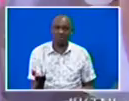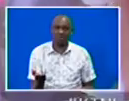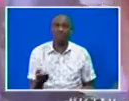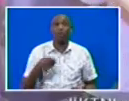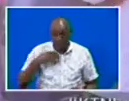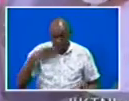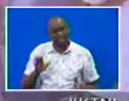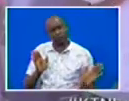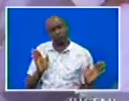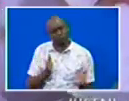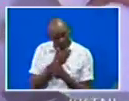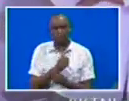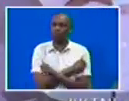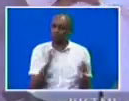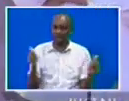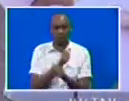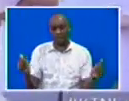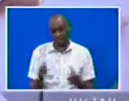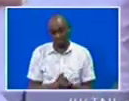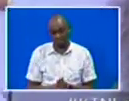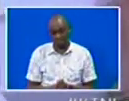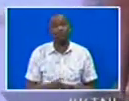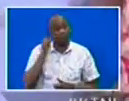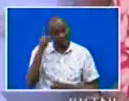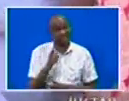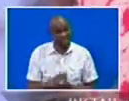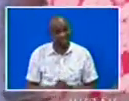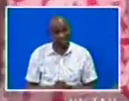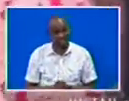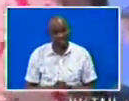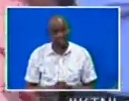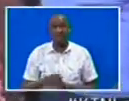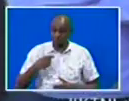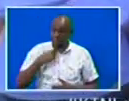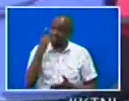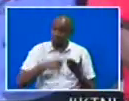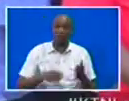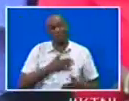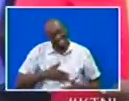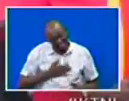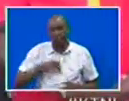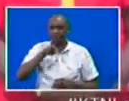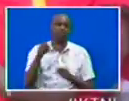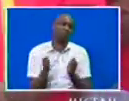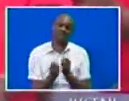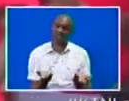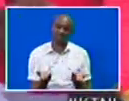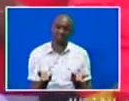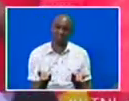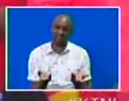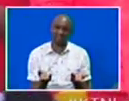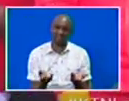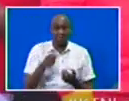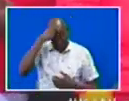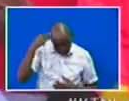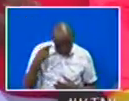Tutawanyorosha vile hamwezi kuambia. Tunaelewana wenzangu? Alipo tunasema jameni tutembee pamoja. Kwa